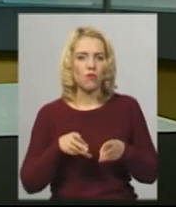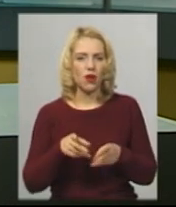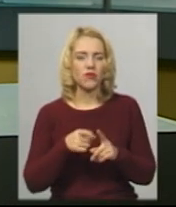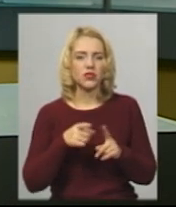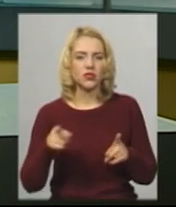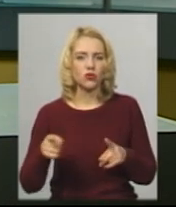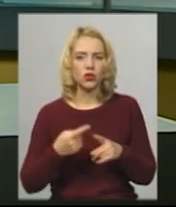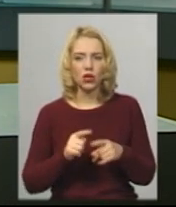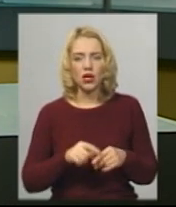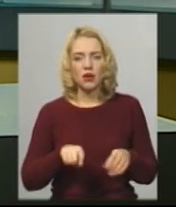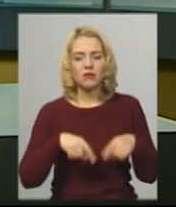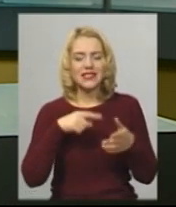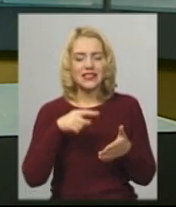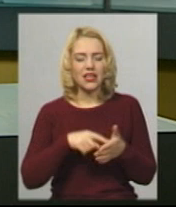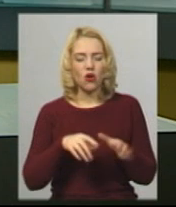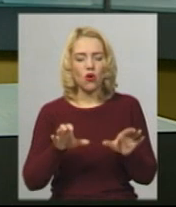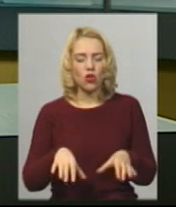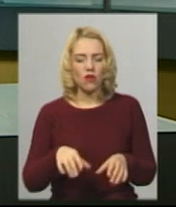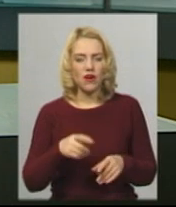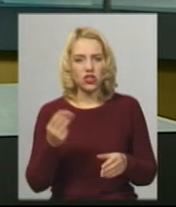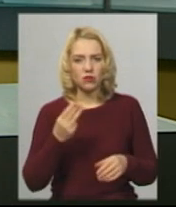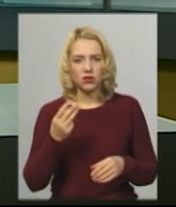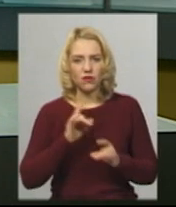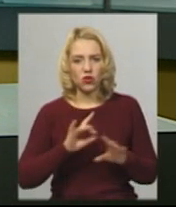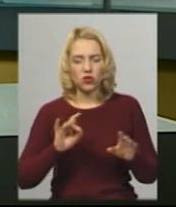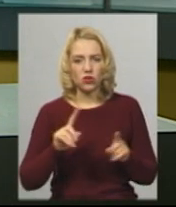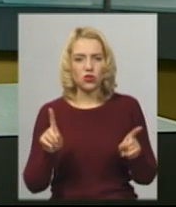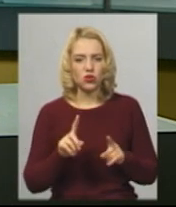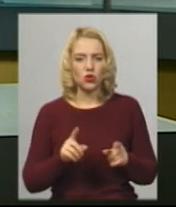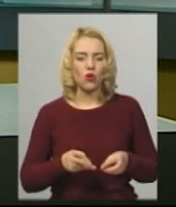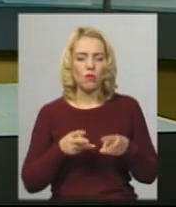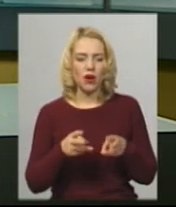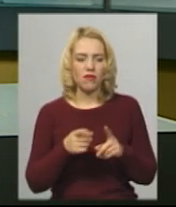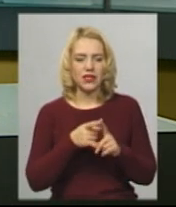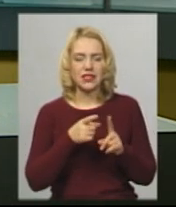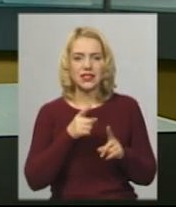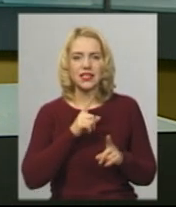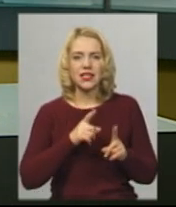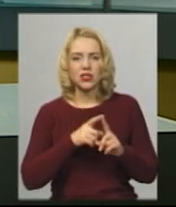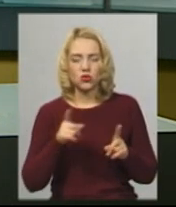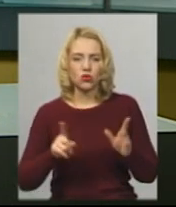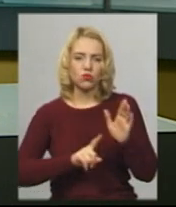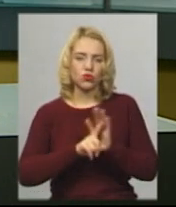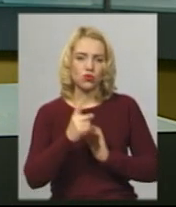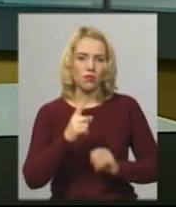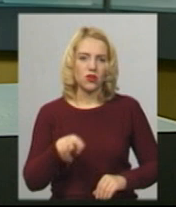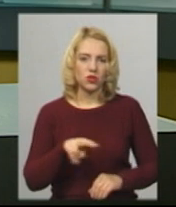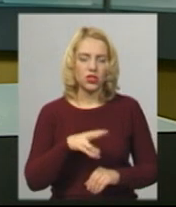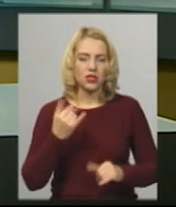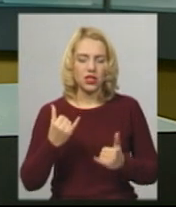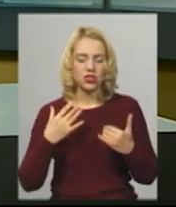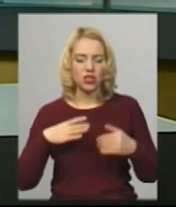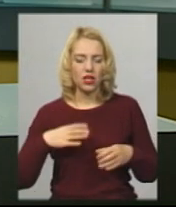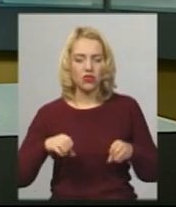Міський голова Шепетівки Михайло Полудюк каже, розпочнуть опалювальний сезон 1 листопада. Додає, наразі чекають рішення